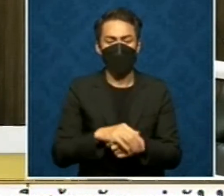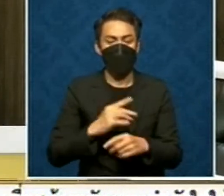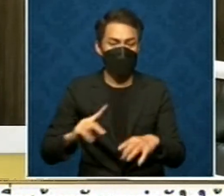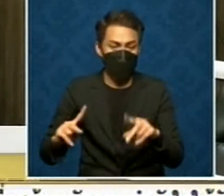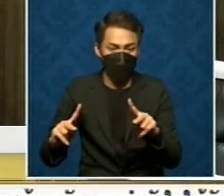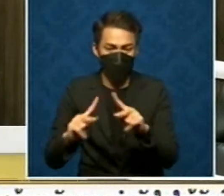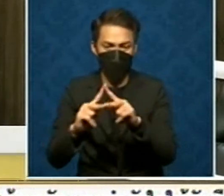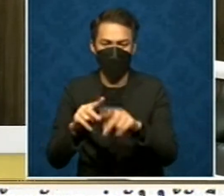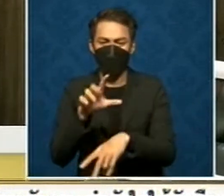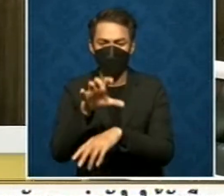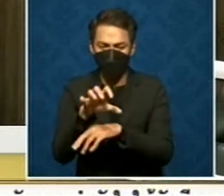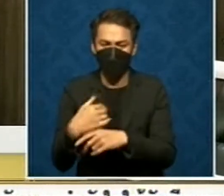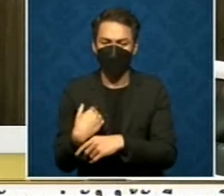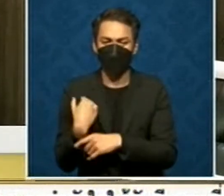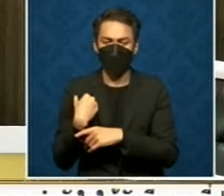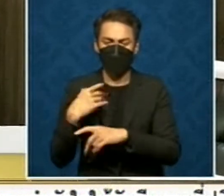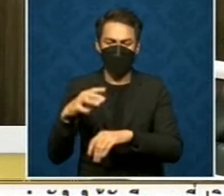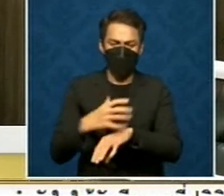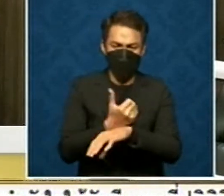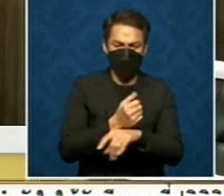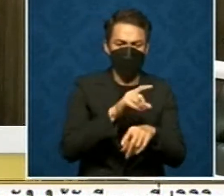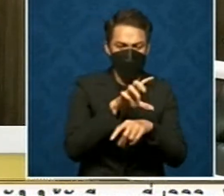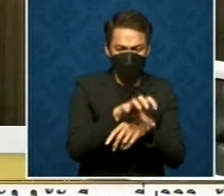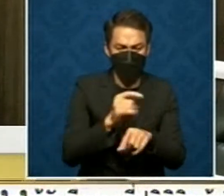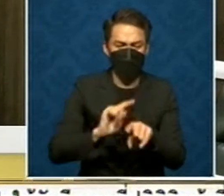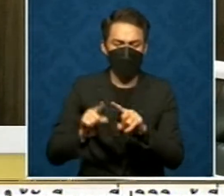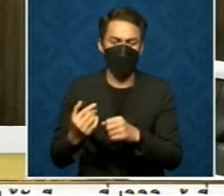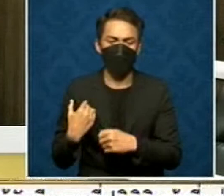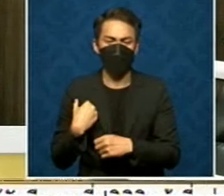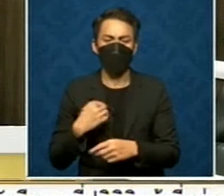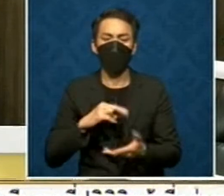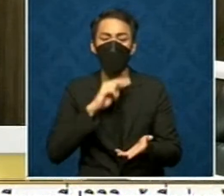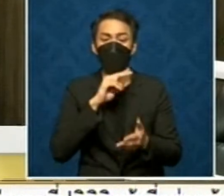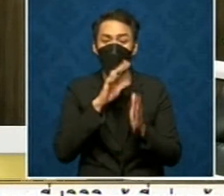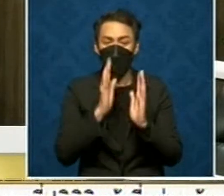บนี้ครั ทำใหวงการเปลสัต์เราย่อยยับทุนให่ก NI